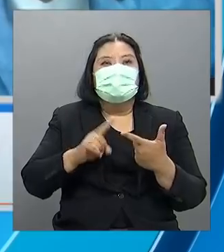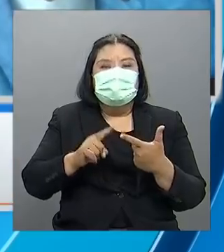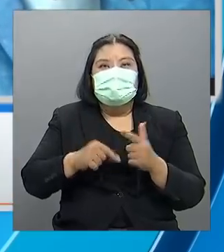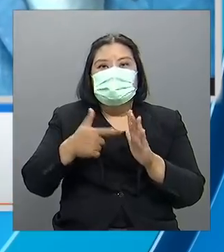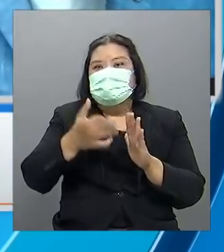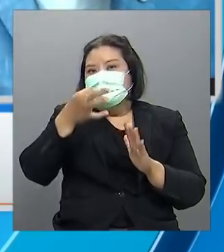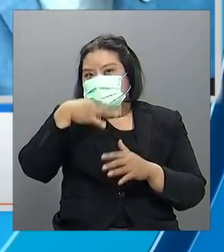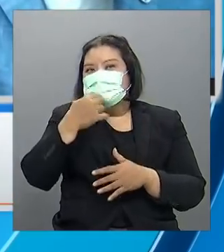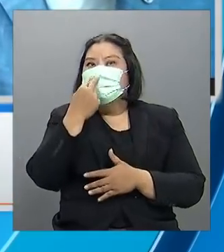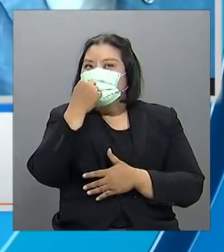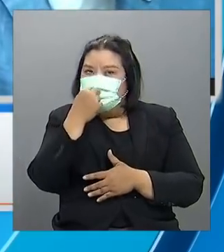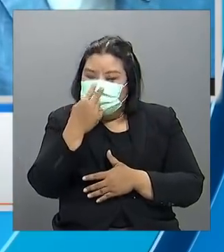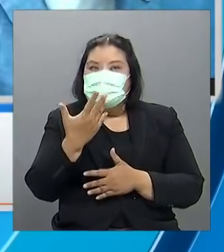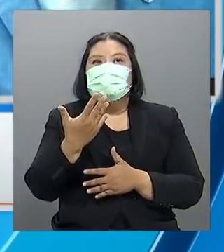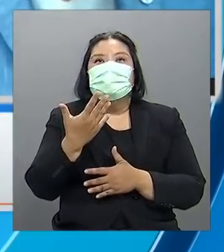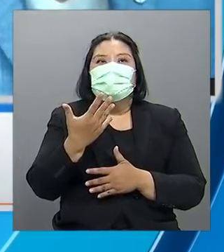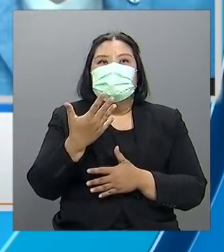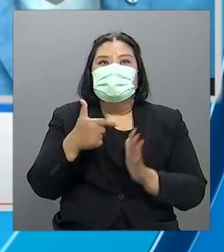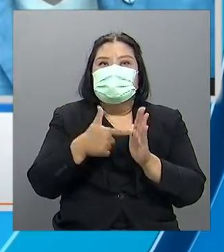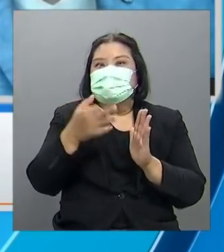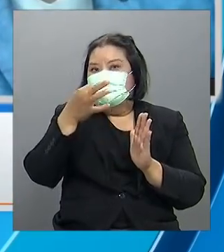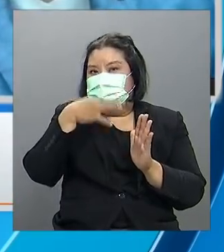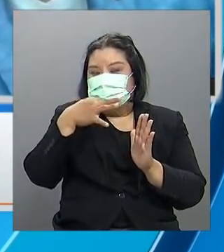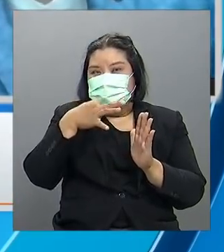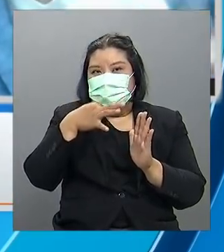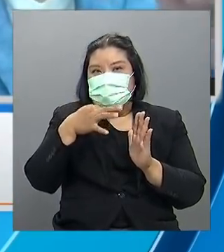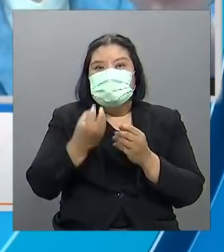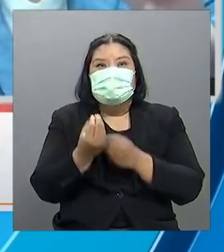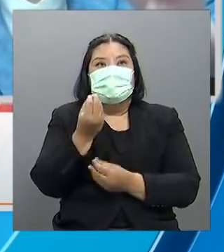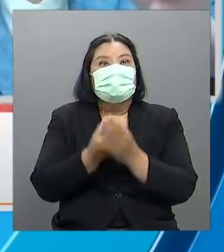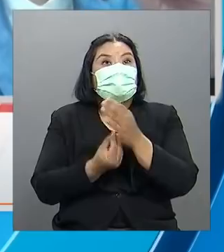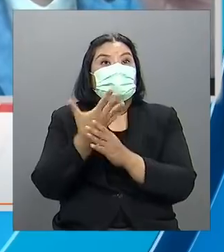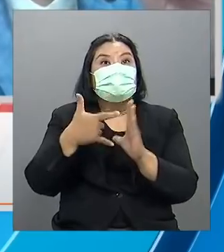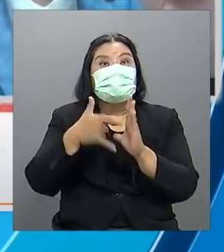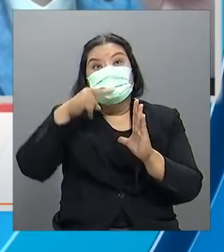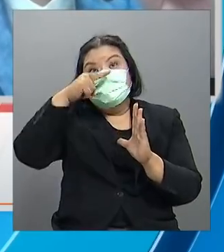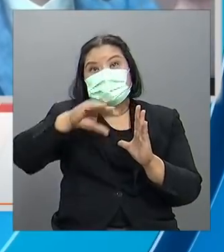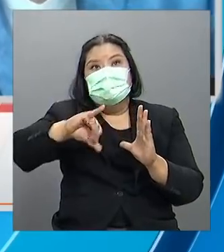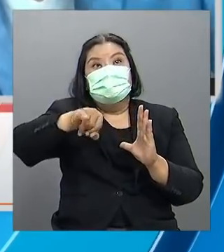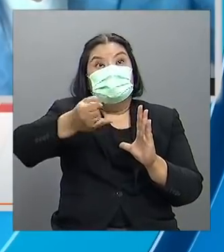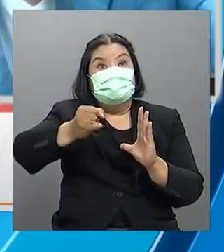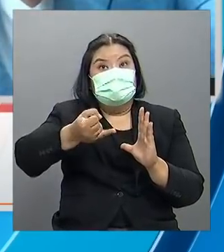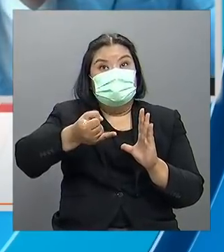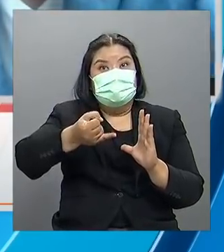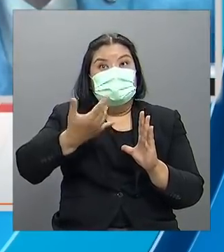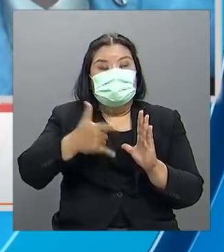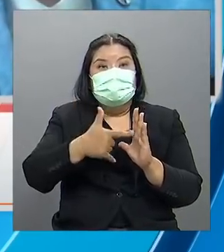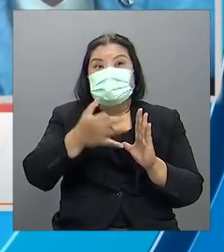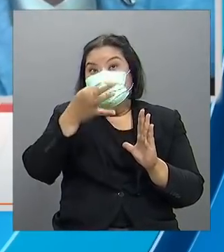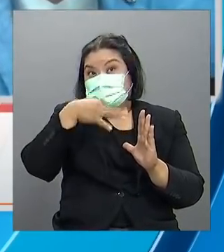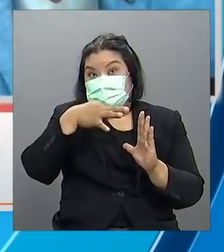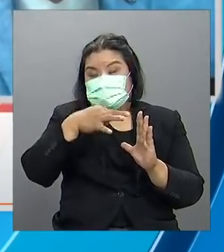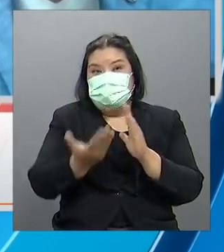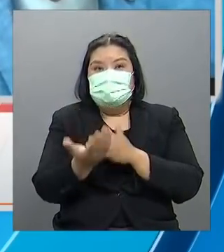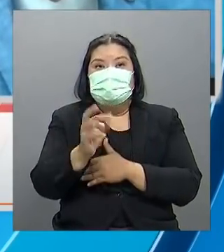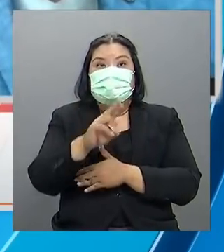ป็นฟ้าทลายโจรนะคะฟ้าทลายโจรนี่ก็จะมีข้อแนะนำว่า ให้กินวันละ3เวลาติดต่อกัน